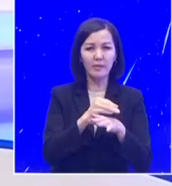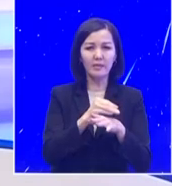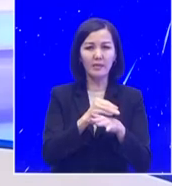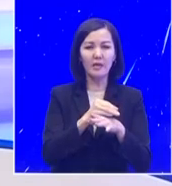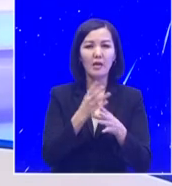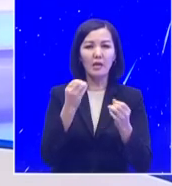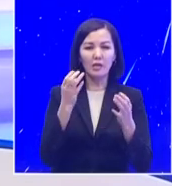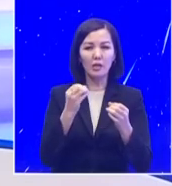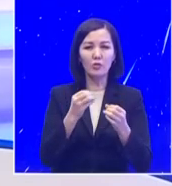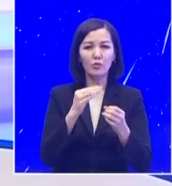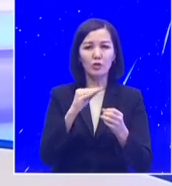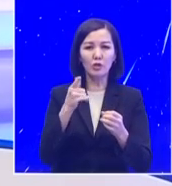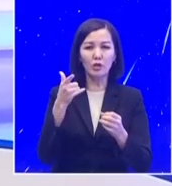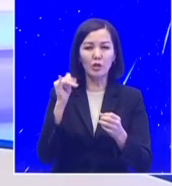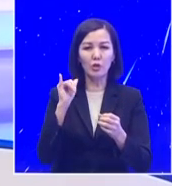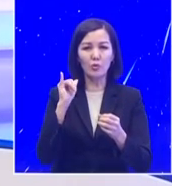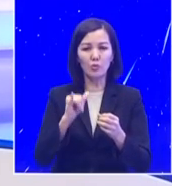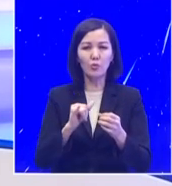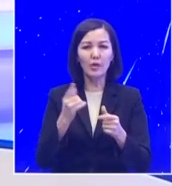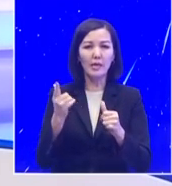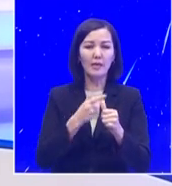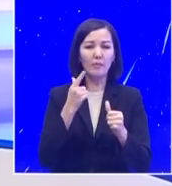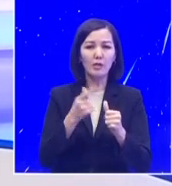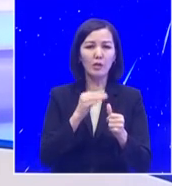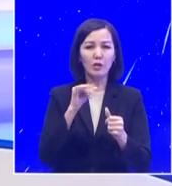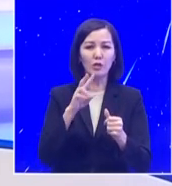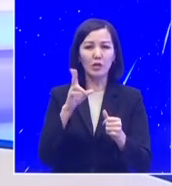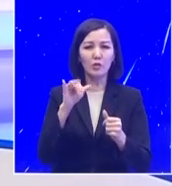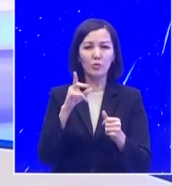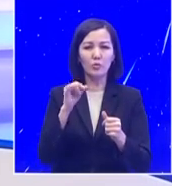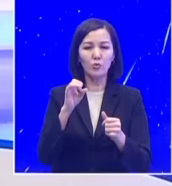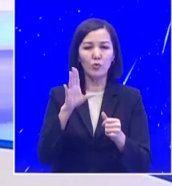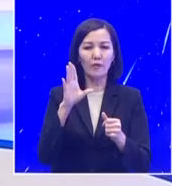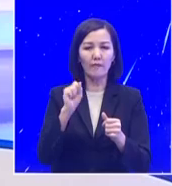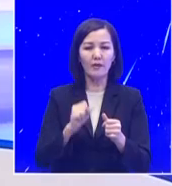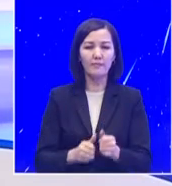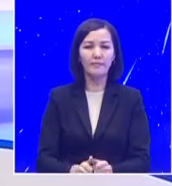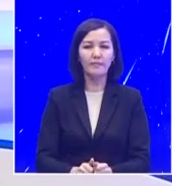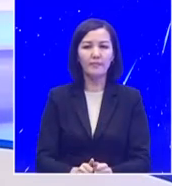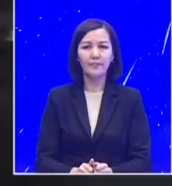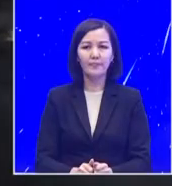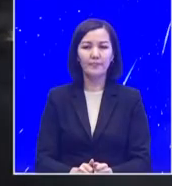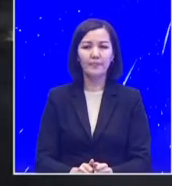стороне не остался и факультет естествознания ЖТСУского государственного университета имени Ильяса Жансугурова.